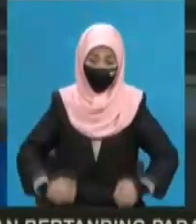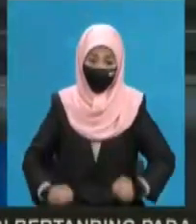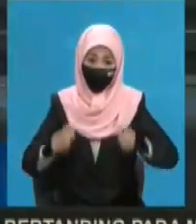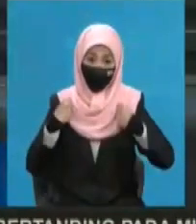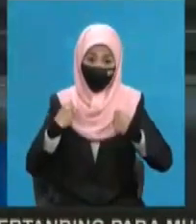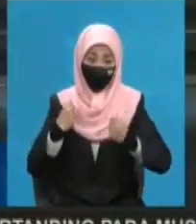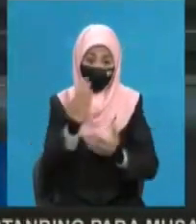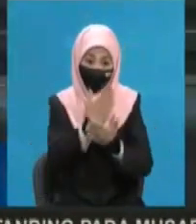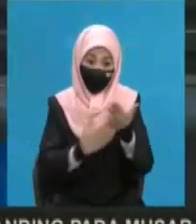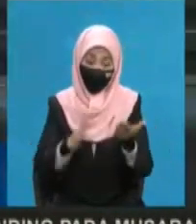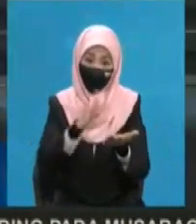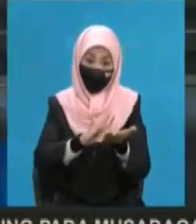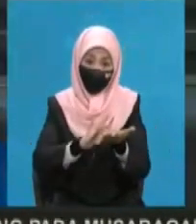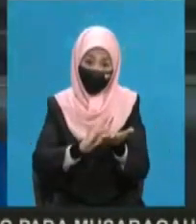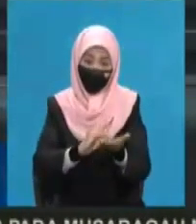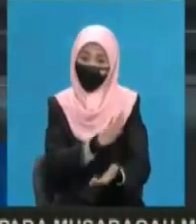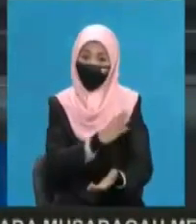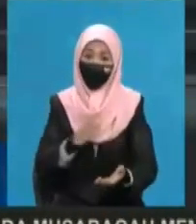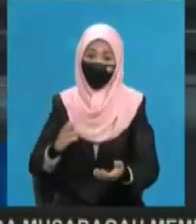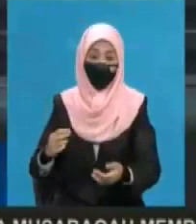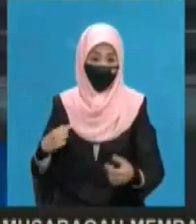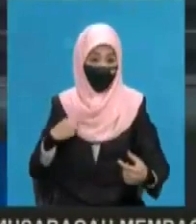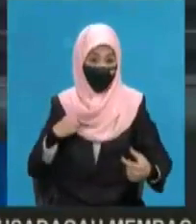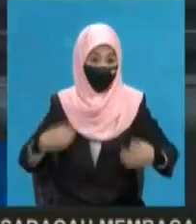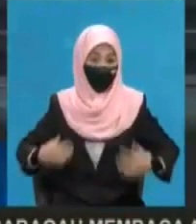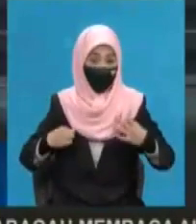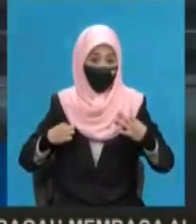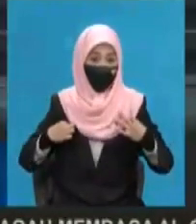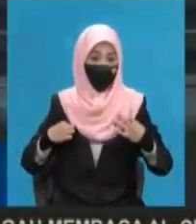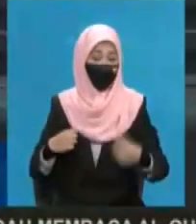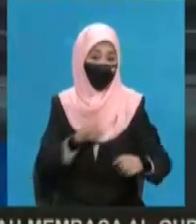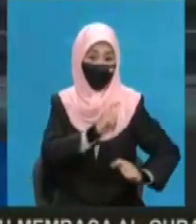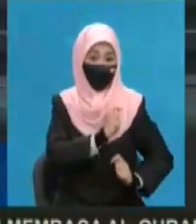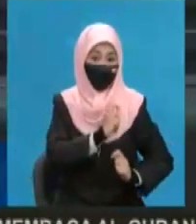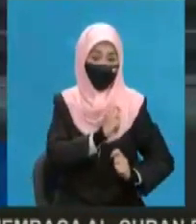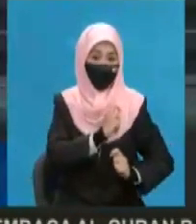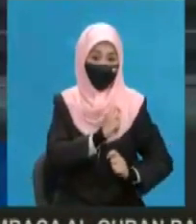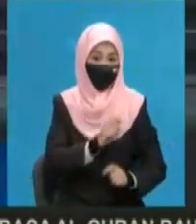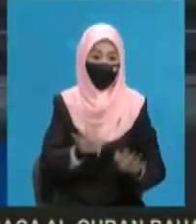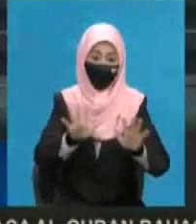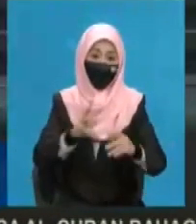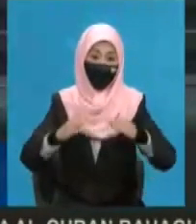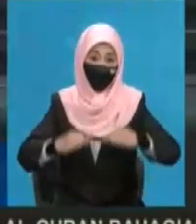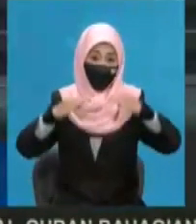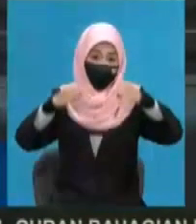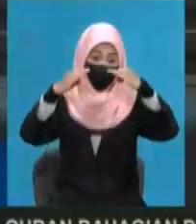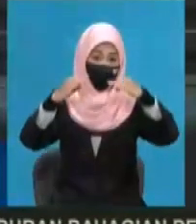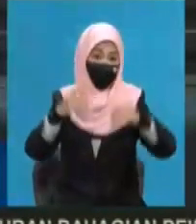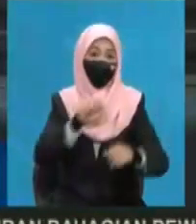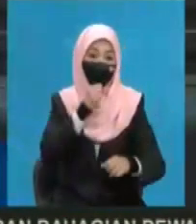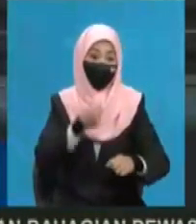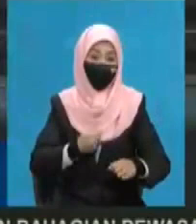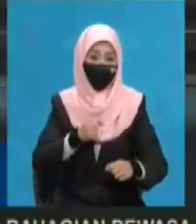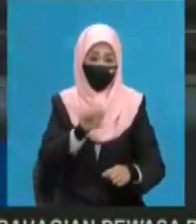bahagian perubatan dan juga yang beri unifrom telah menerimanya fase seterusnya ialah bagi mereka yang berusia